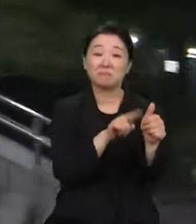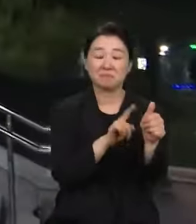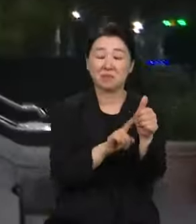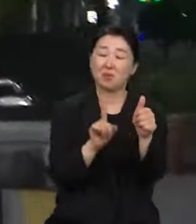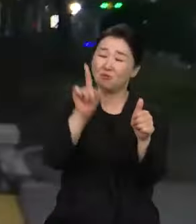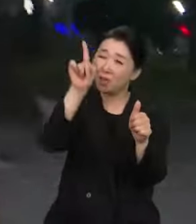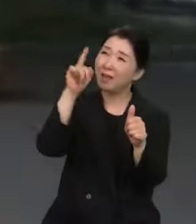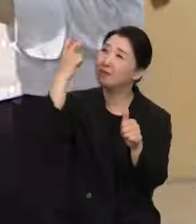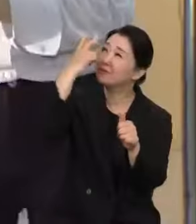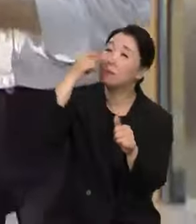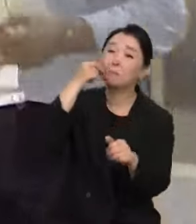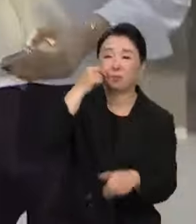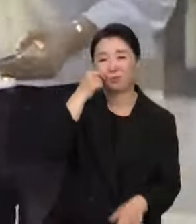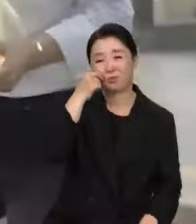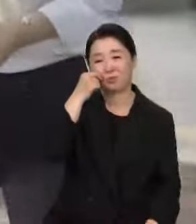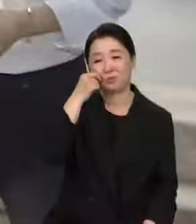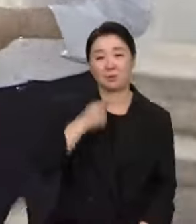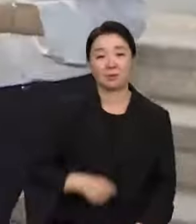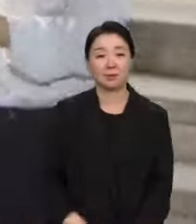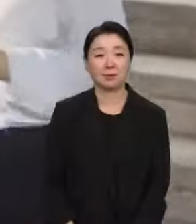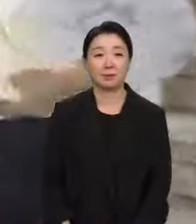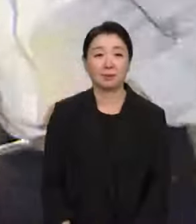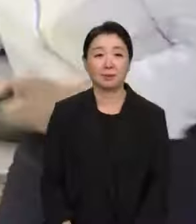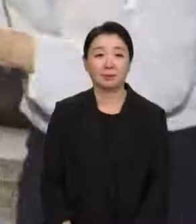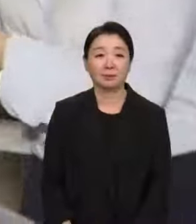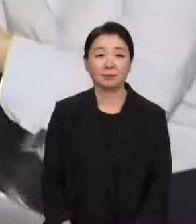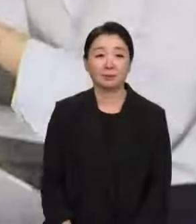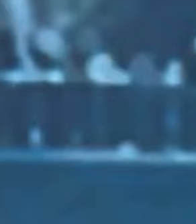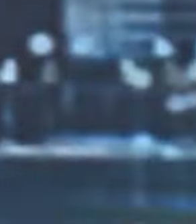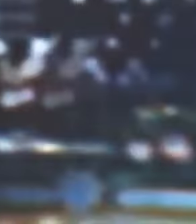나아가지 못하고 있습니다. JTBC 연지환입니다.